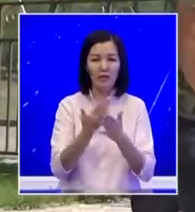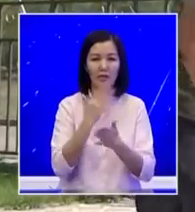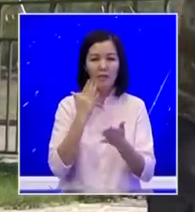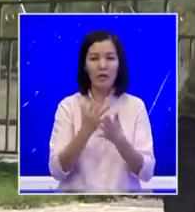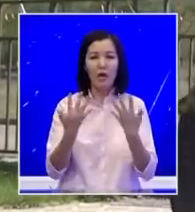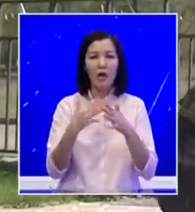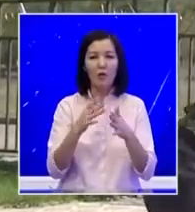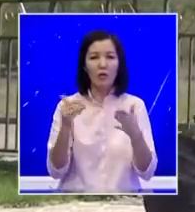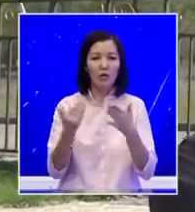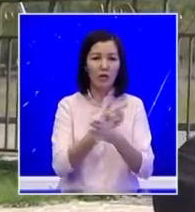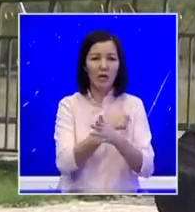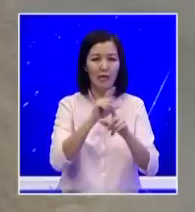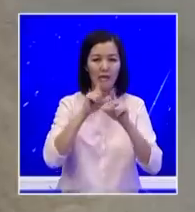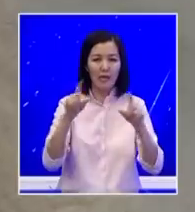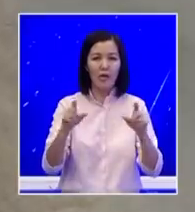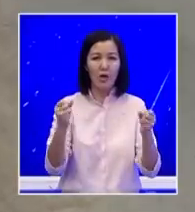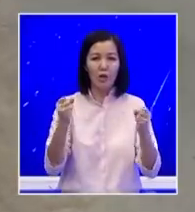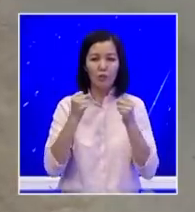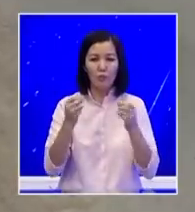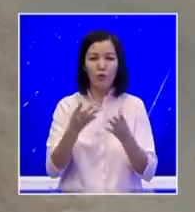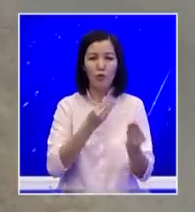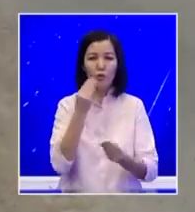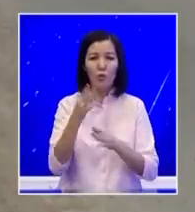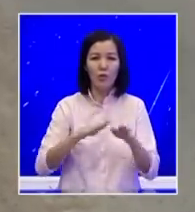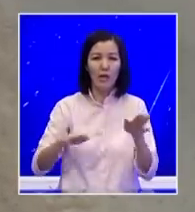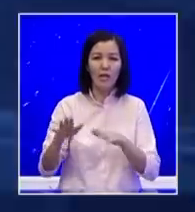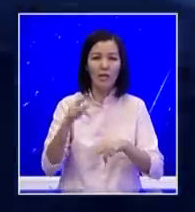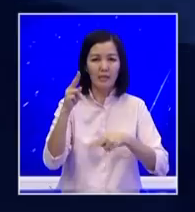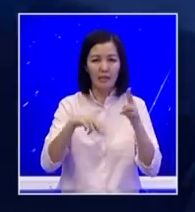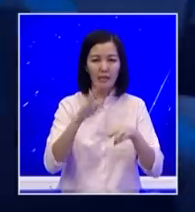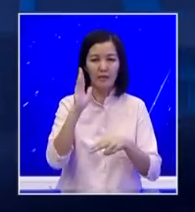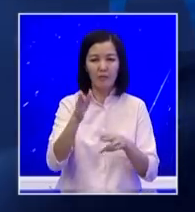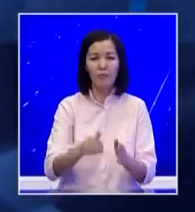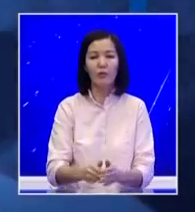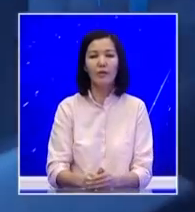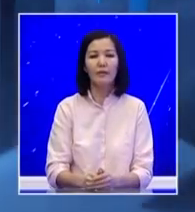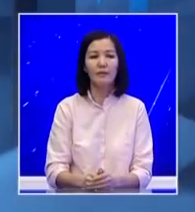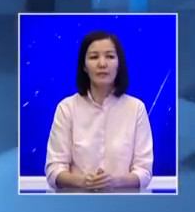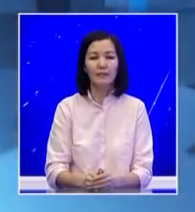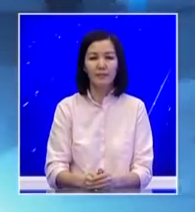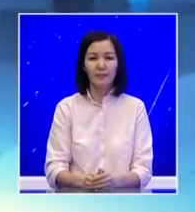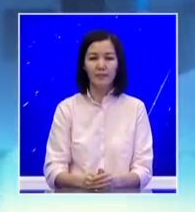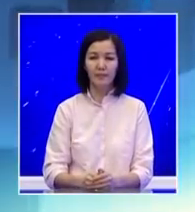Ауылда жаңа дәрігерлік амбулатория, спорттық ойын алаңдары салынбақ. Камшат Мұхамеджан, Ерлан